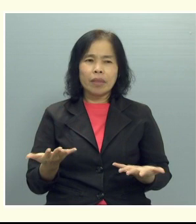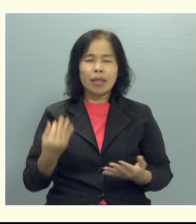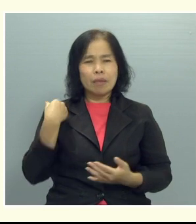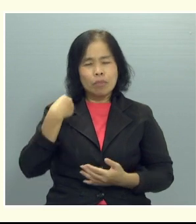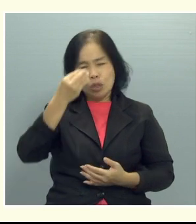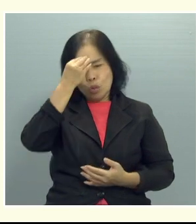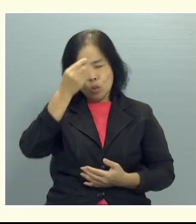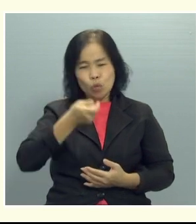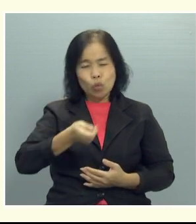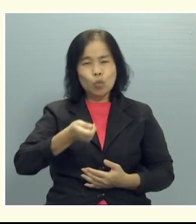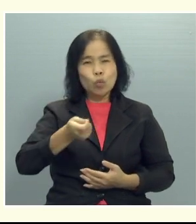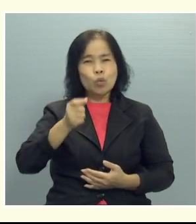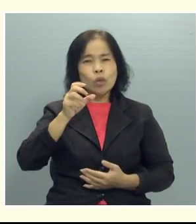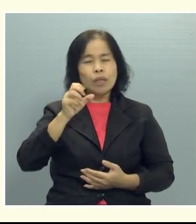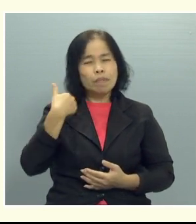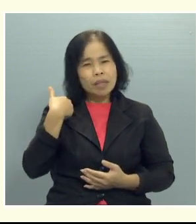อ่ะท่านผู้ชม